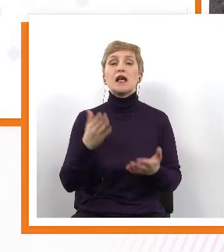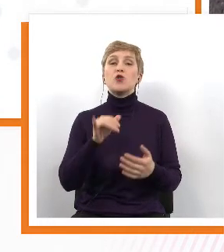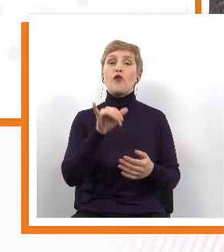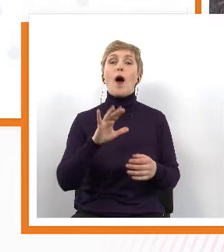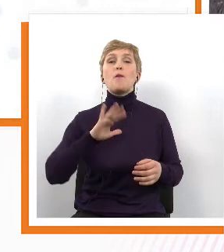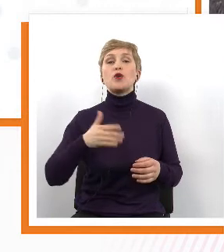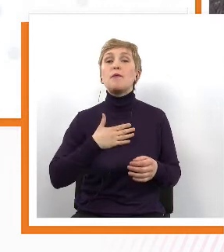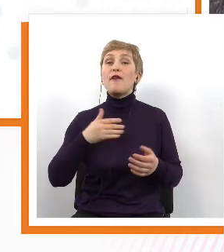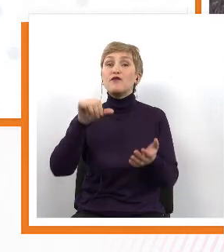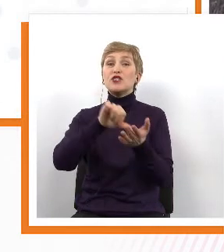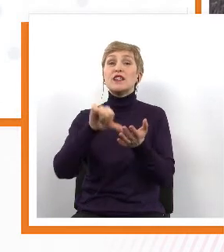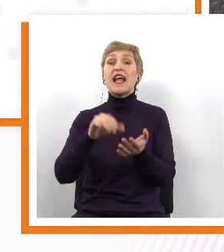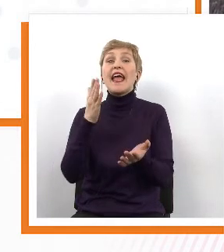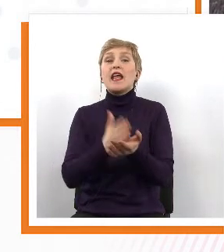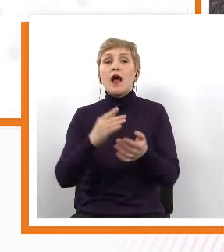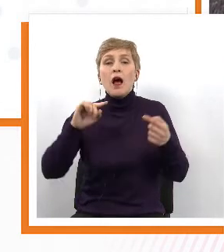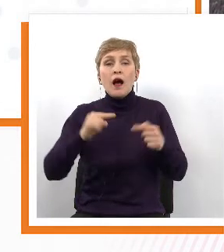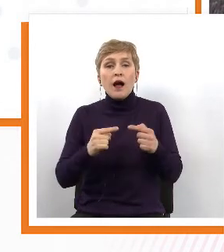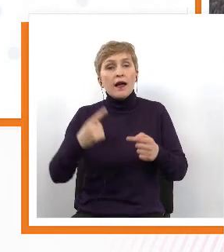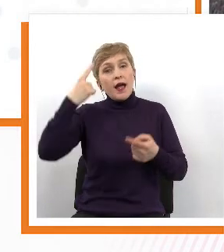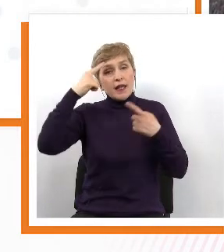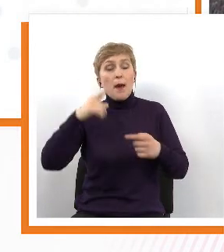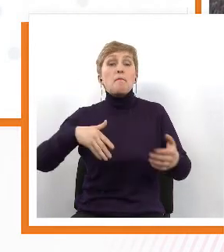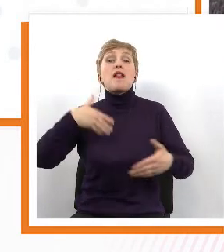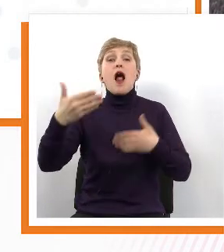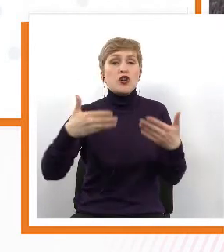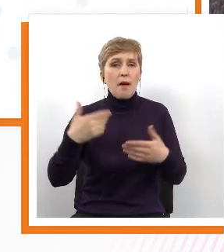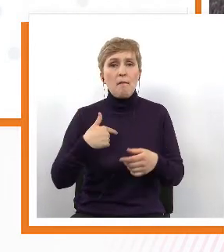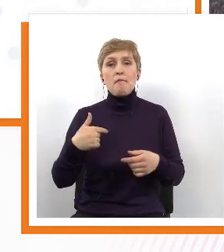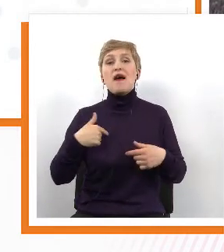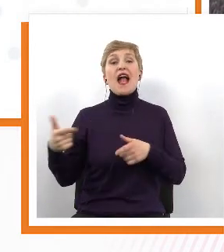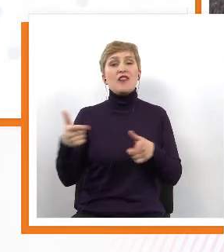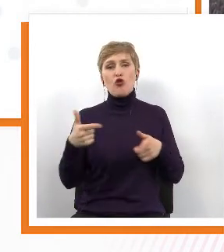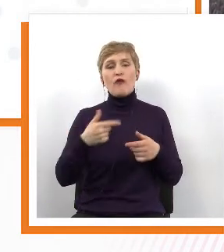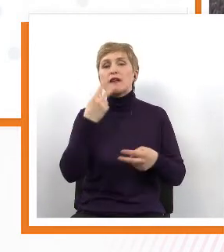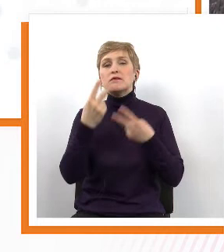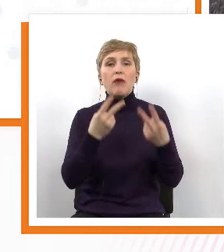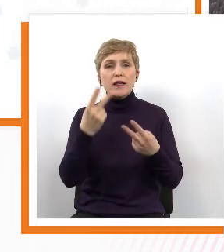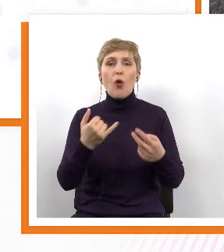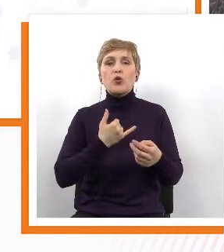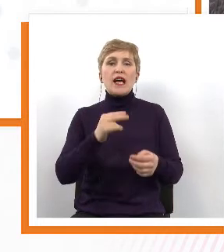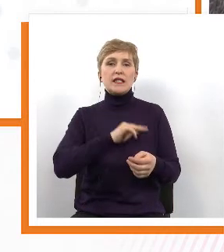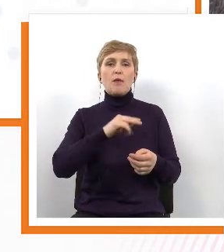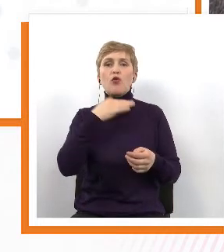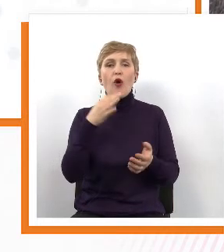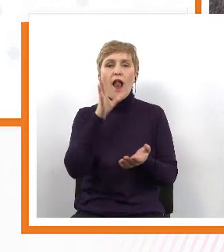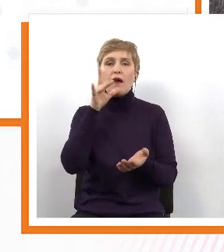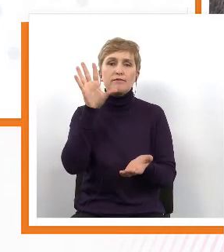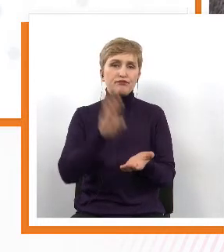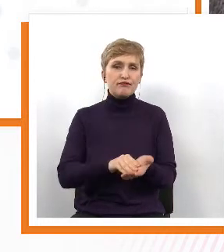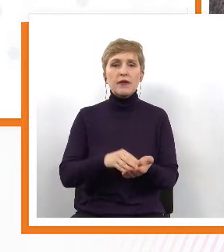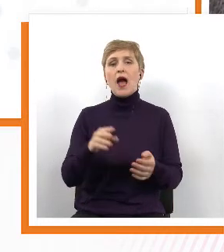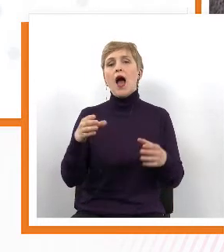вот моего выступления есть какие-то конкретные идеи и предложения, то мы готовы их рассмотреть. У нас работает много лет комиссия